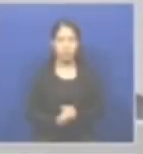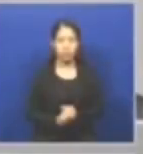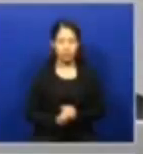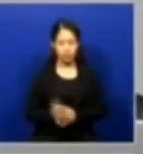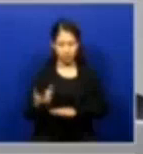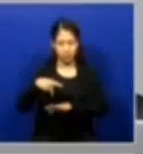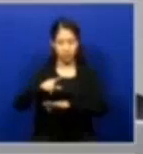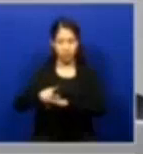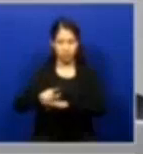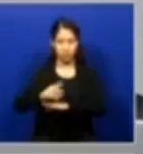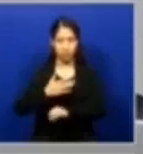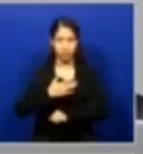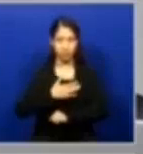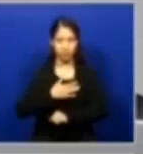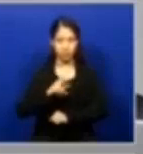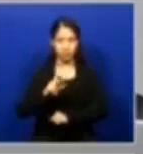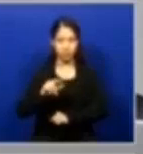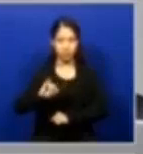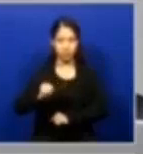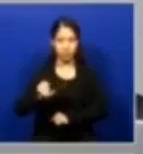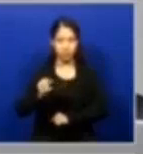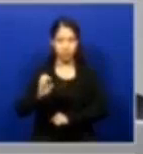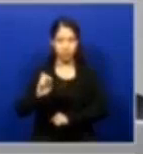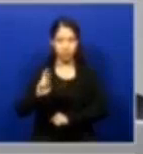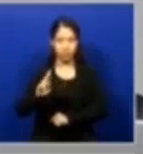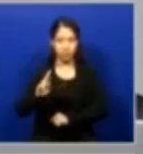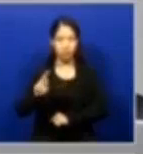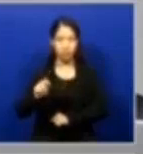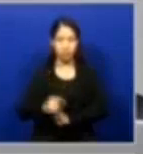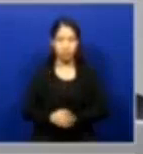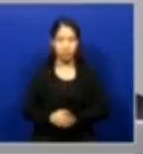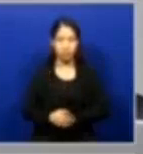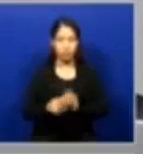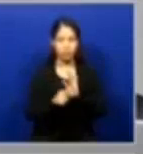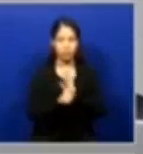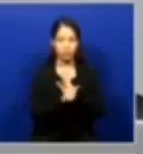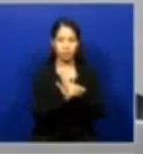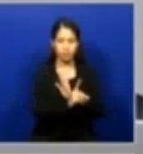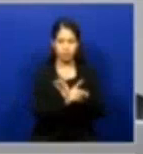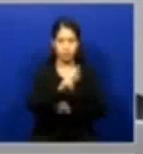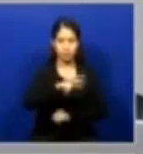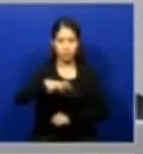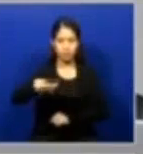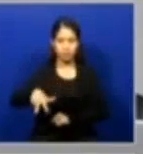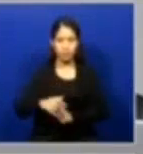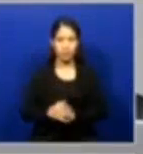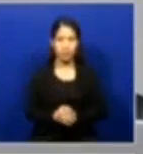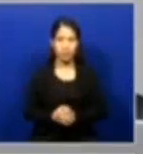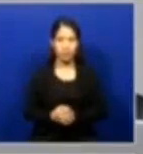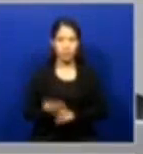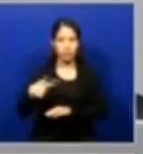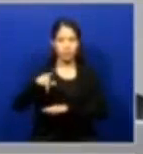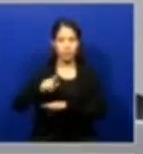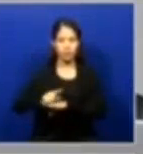ท่านประธานที่เคารพผมขจิตชัยนิคมสมาชิกสภาผู้แทนราษฎรจังหวัดอุดรธานีพรรคเพื่อไทยท่านประธาน